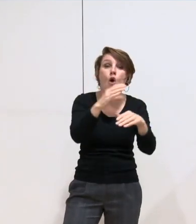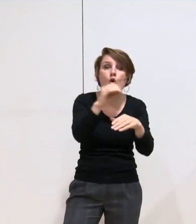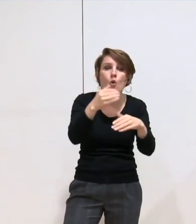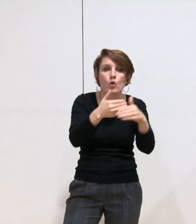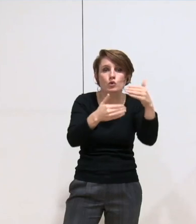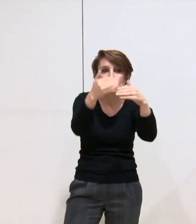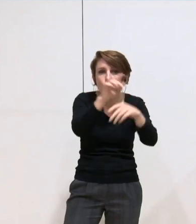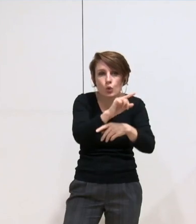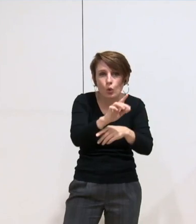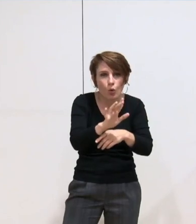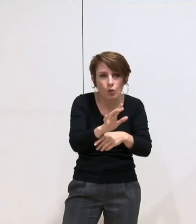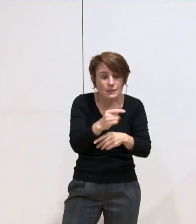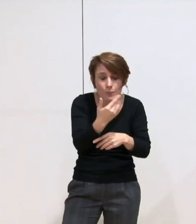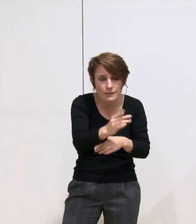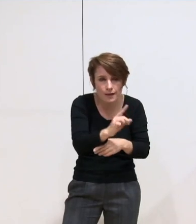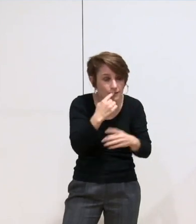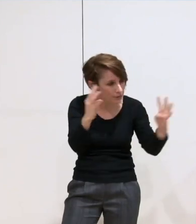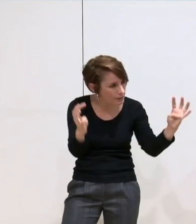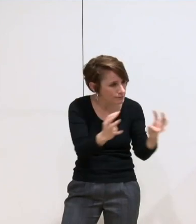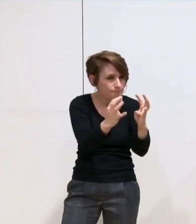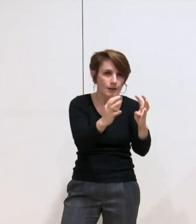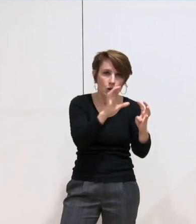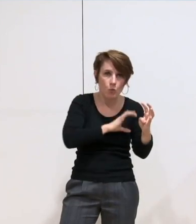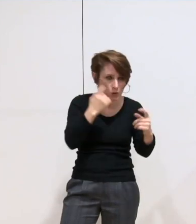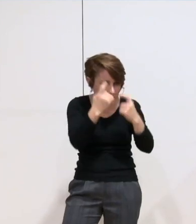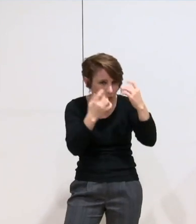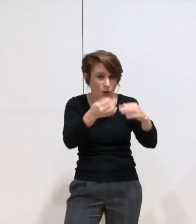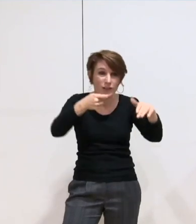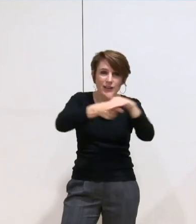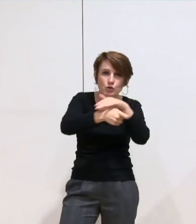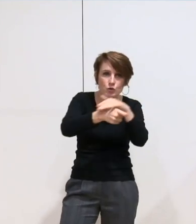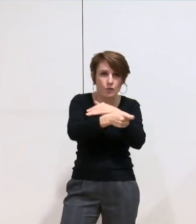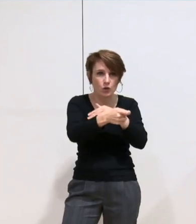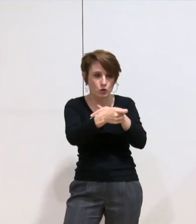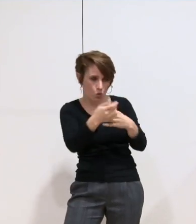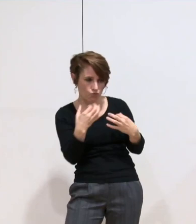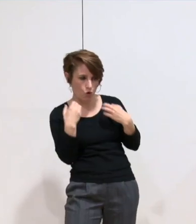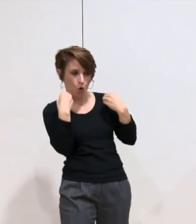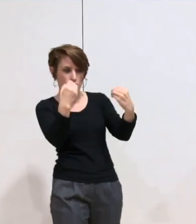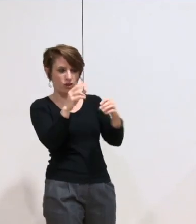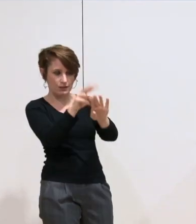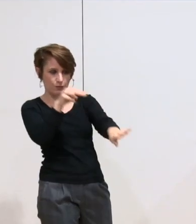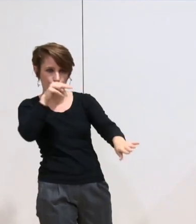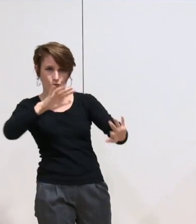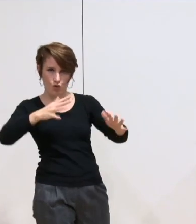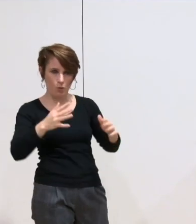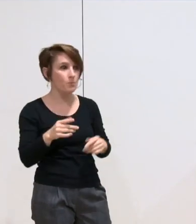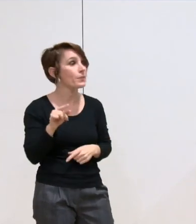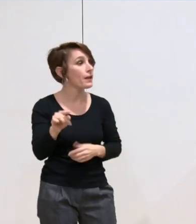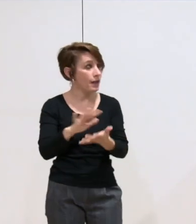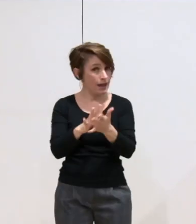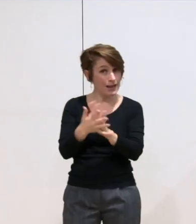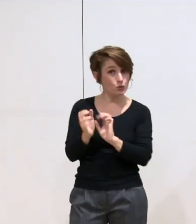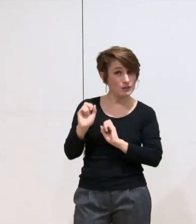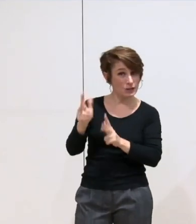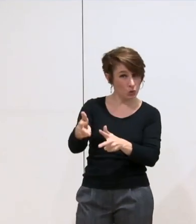les problématiques d'objectiver la subvention. Donc l'association Le Tricycle est informée depuis le 30